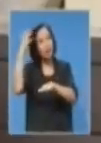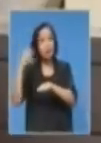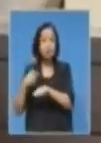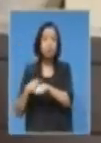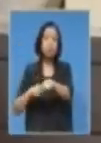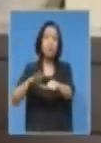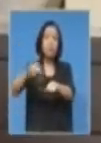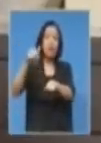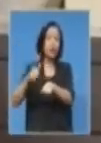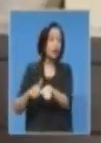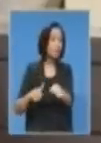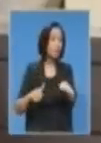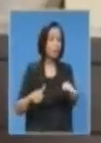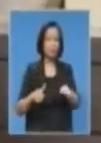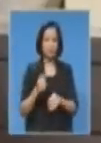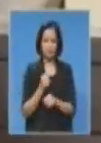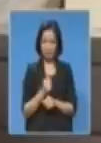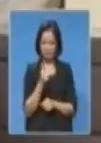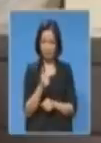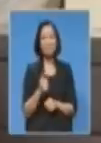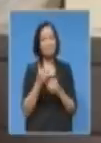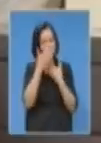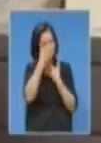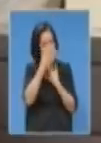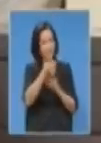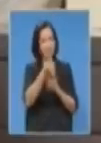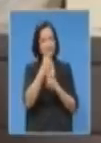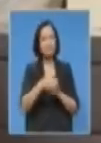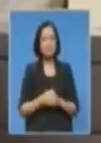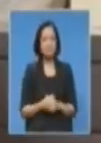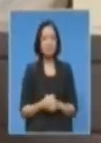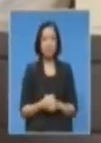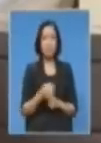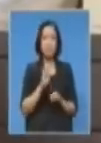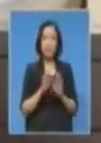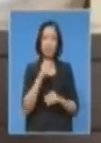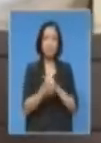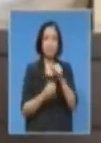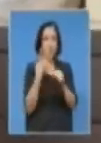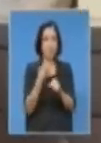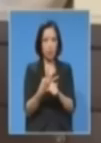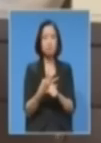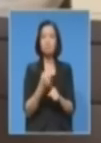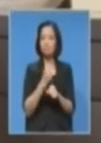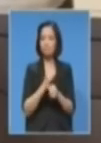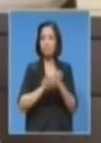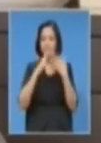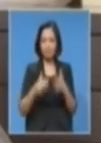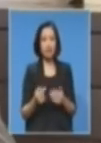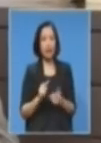นาและคุณมิงได้นะครับอันนี้เป็นสิ่งที่น่าสนใจเข้าใจประมาณ4ปีเสร็จถูกไหมฮะ เรานับจากมกร